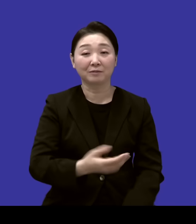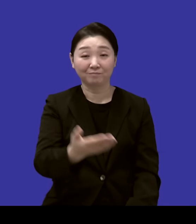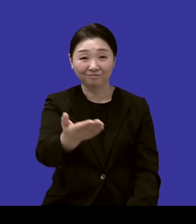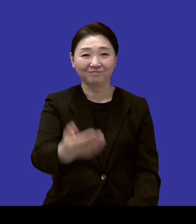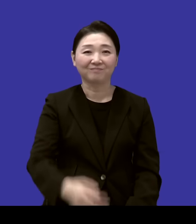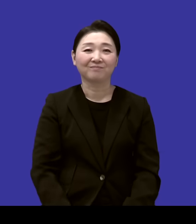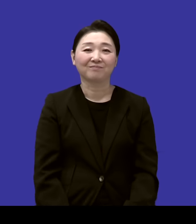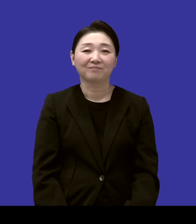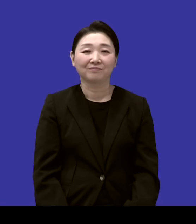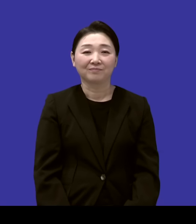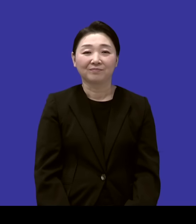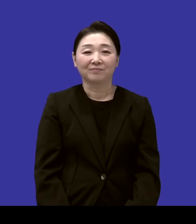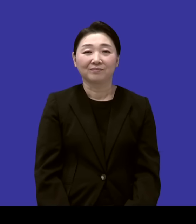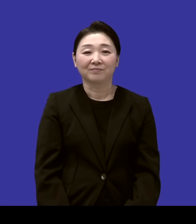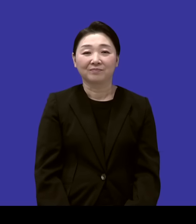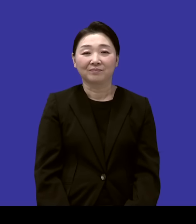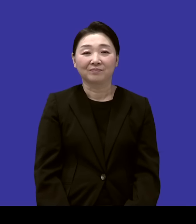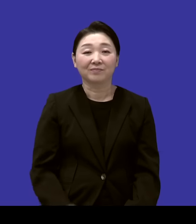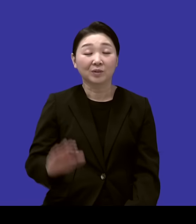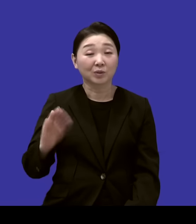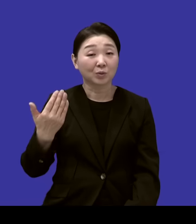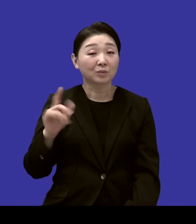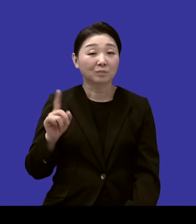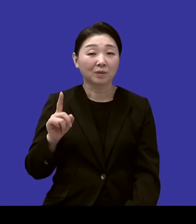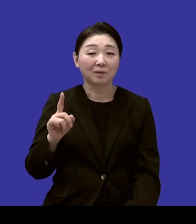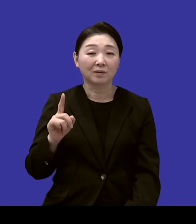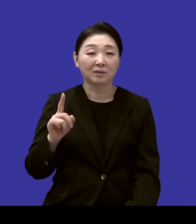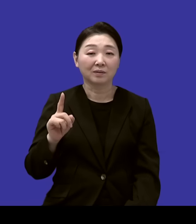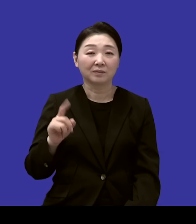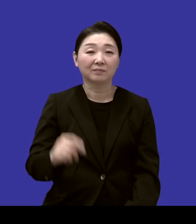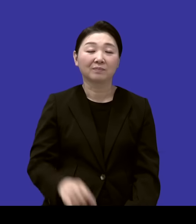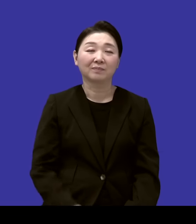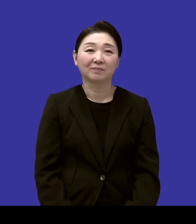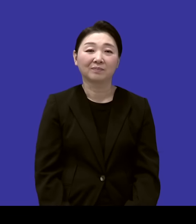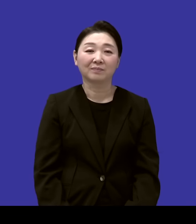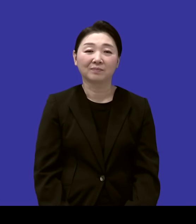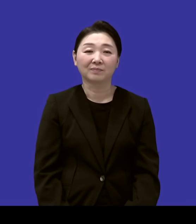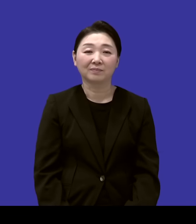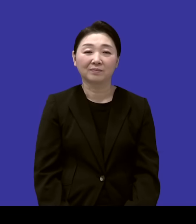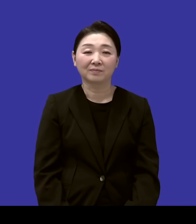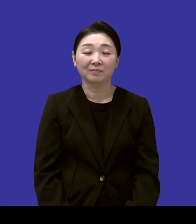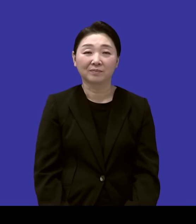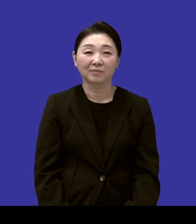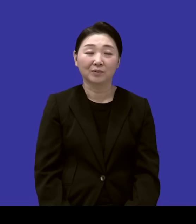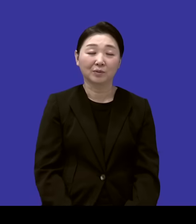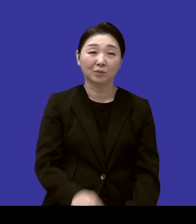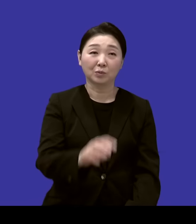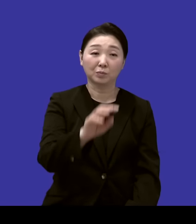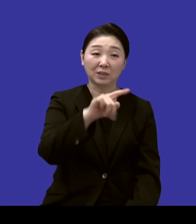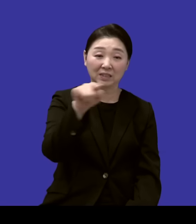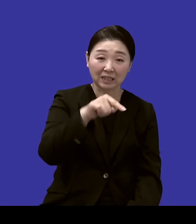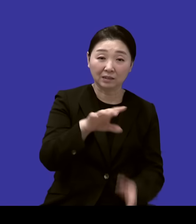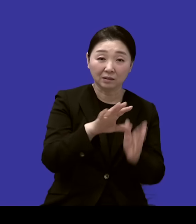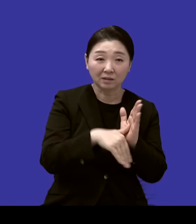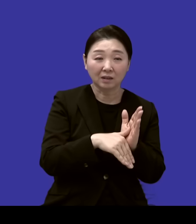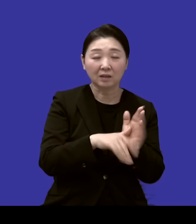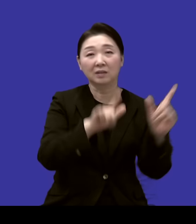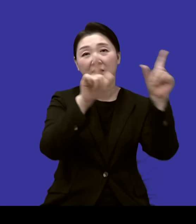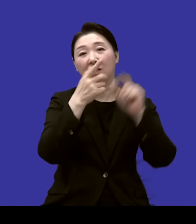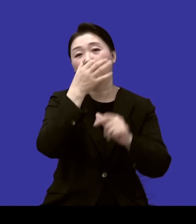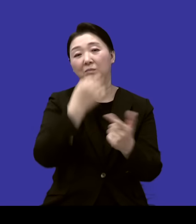씨. 아니 진짜 요즘 참 젊은 우리 Z세대, G세대들은 정말 너무